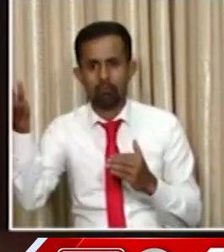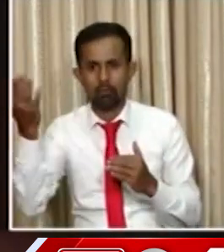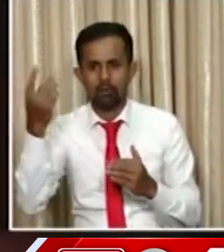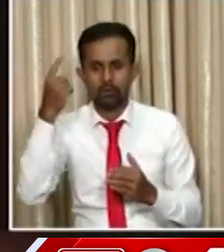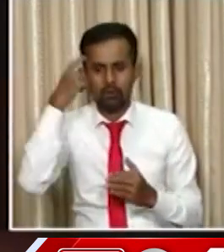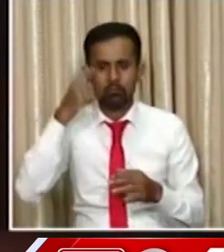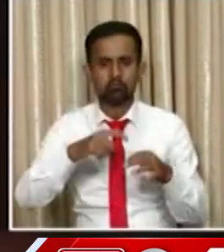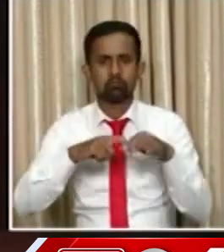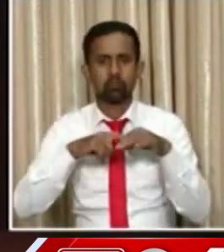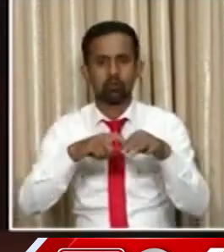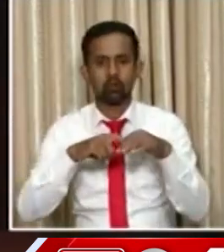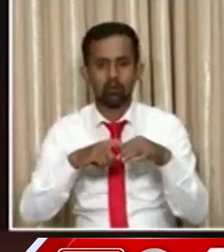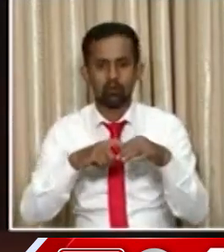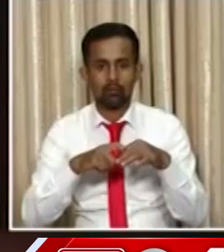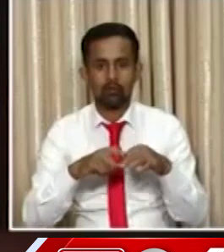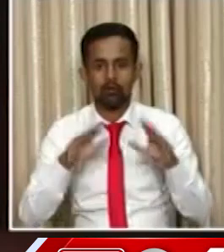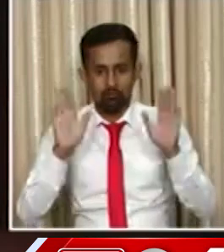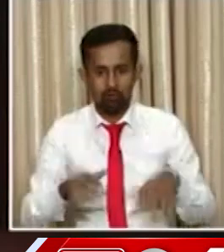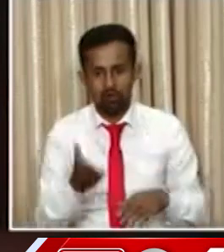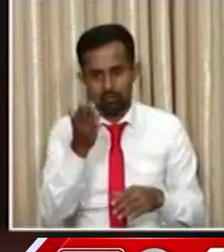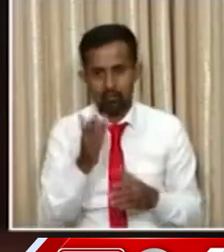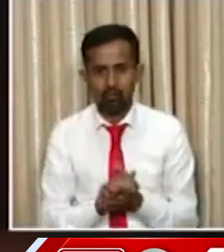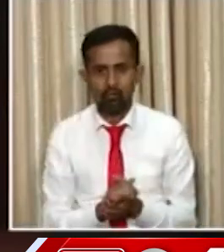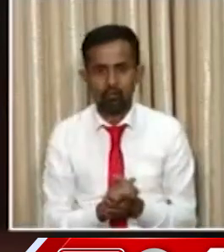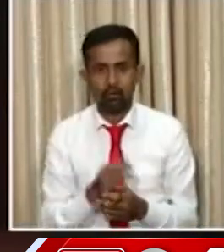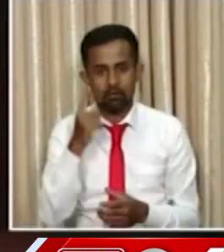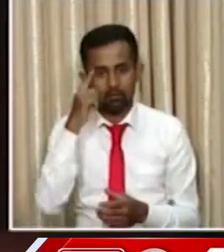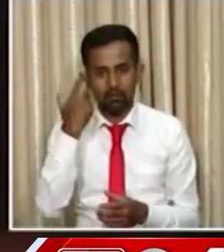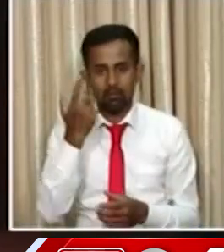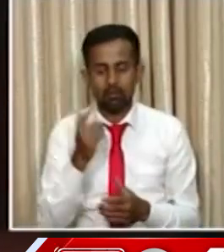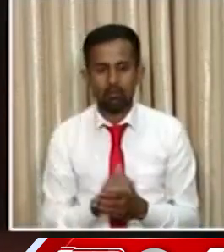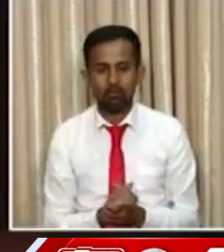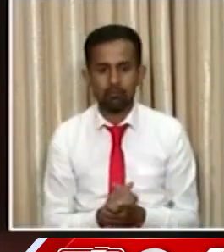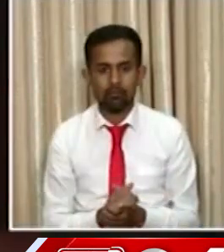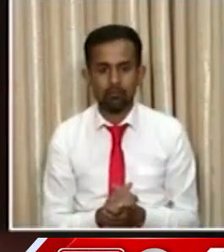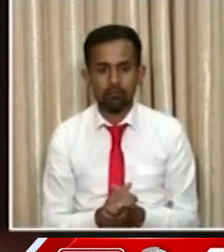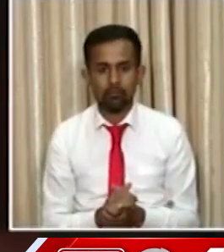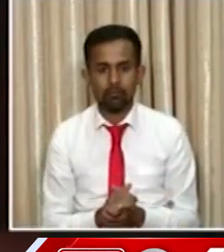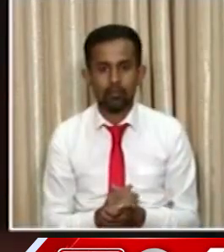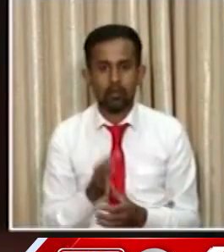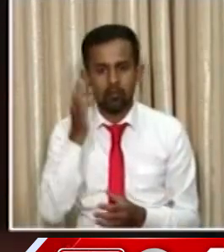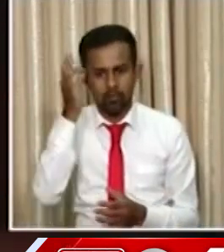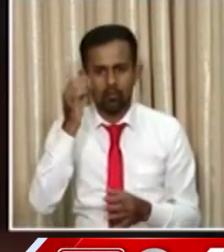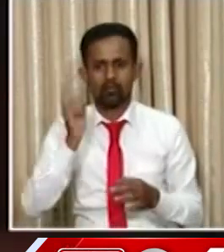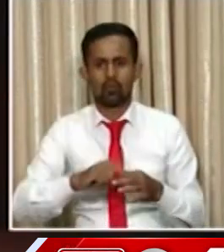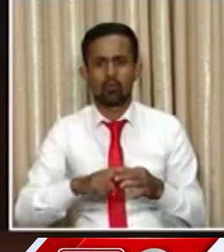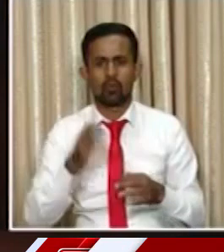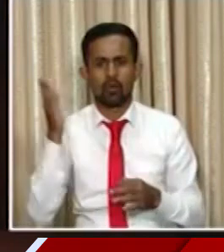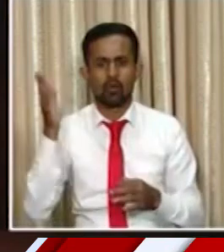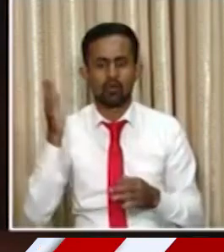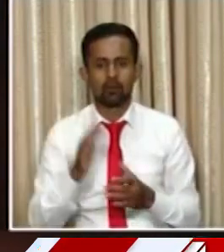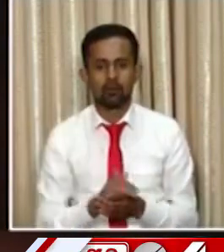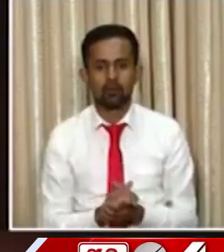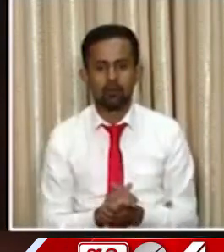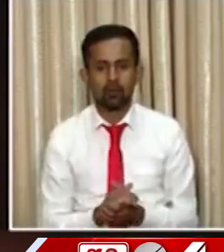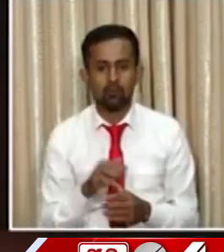ප්‍රශ්න අහන්නේ මම වාඩි වෙන්න නිකන් මොනවත් දන්නේ නැති ඔතනින් ඕක නතර කරගන්න මේ මේ පිස්සු ප්‍රශ්නනේ අහන්නේ පාසල් දූ 22